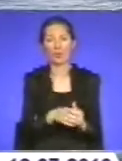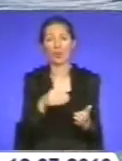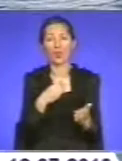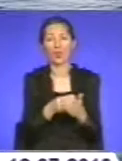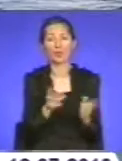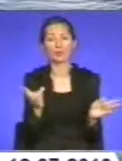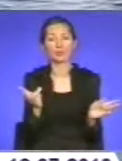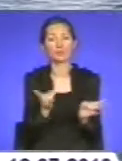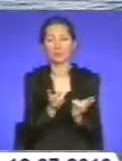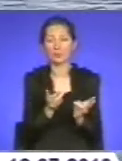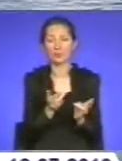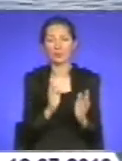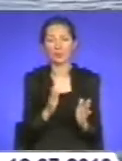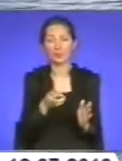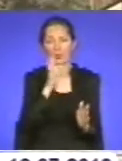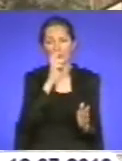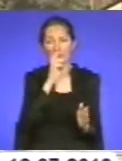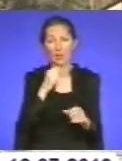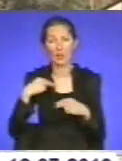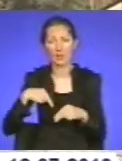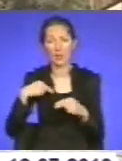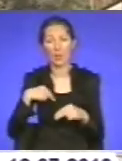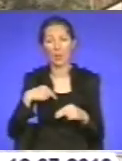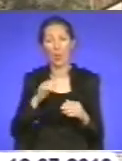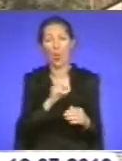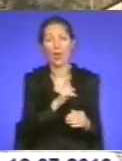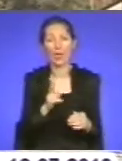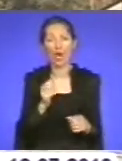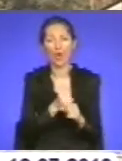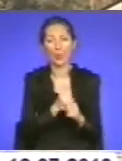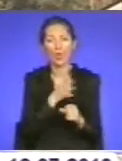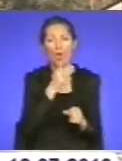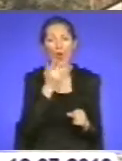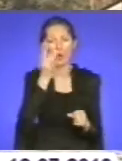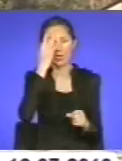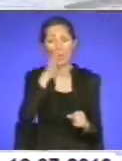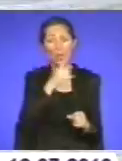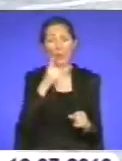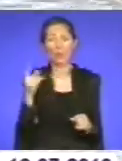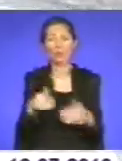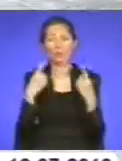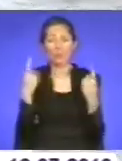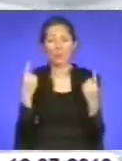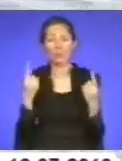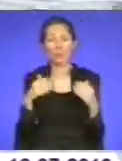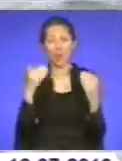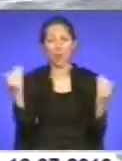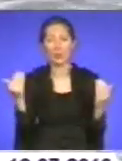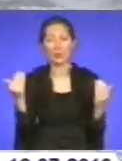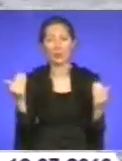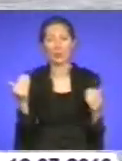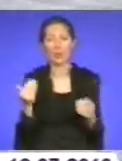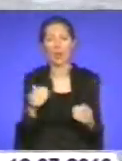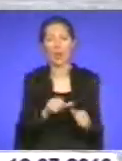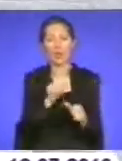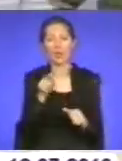вкрай необхідні хоча б на зарплати працівникам, у яких роботи у літній період значно більше є. Окрім того,